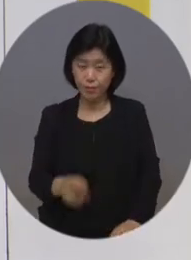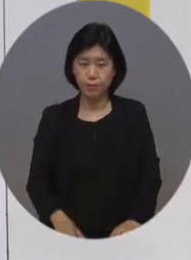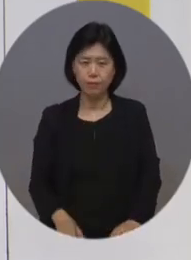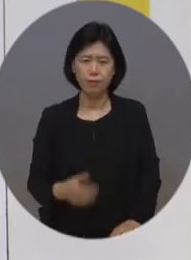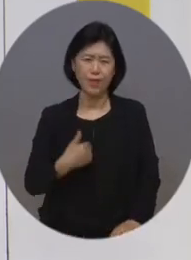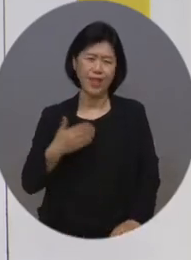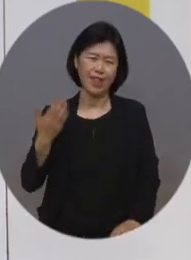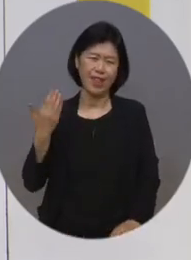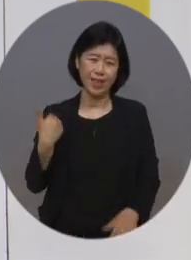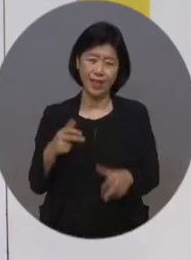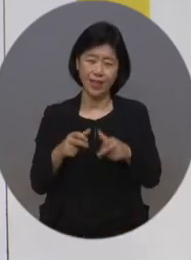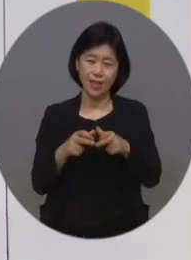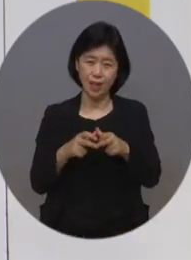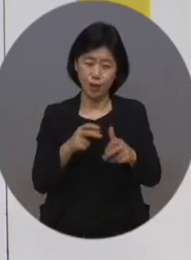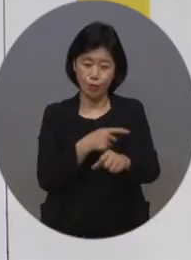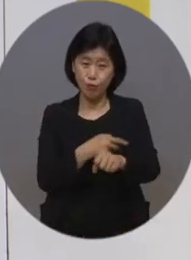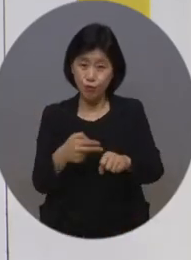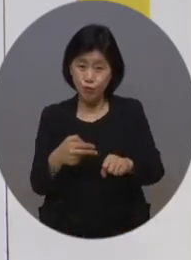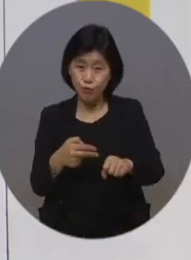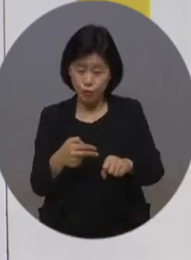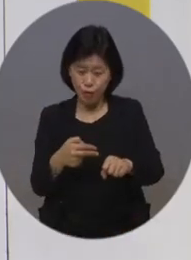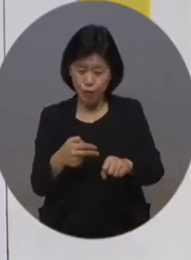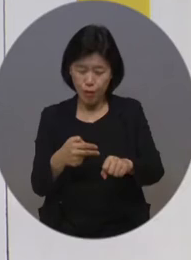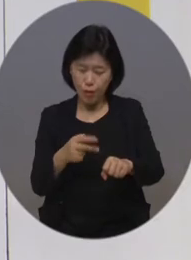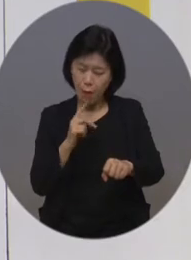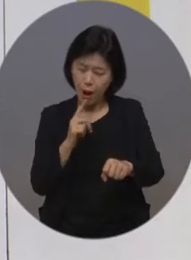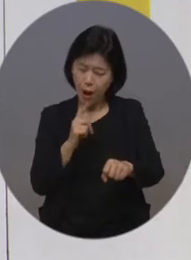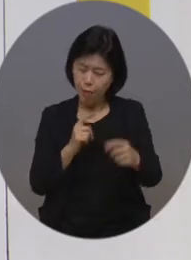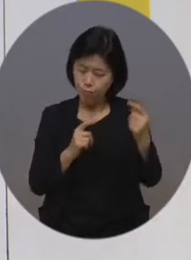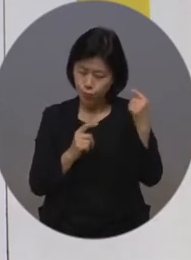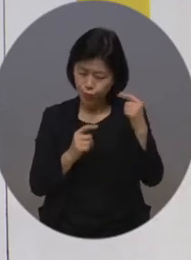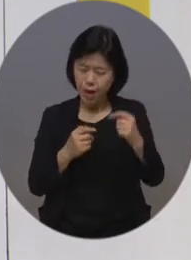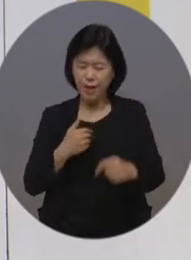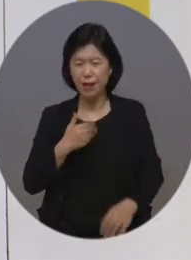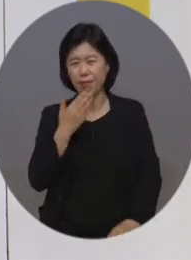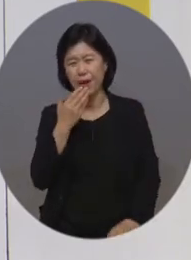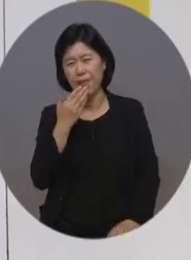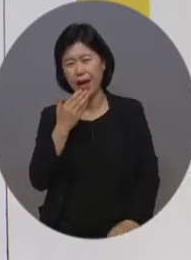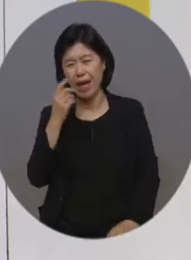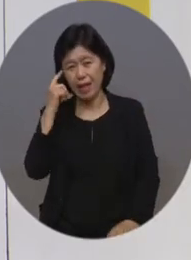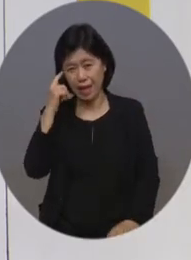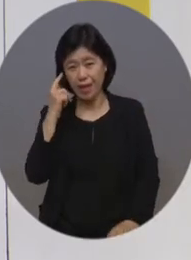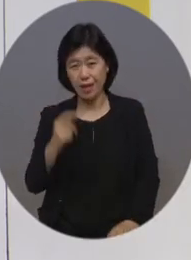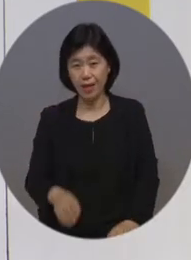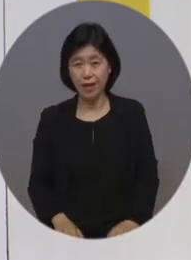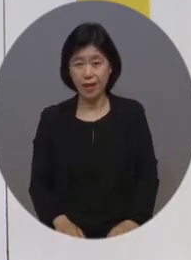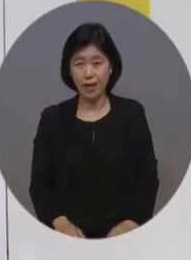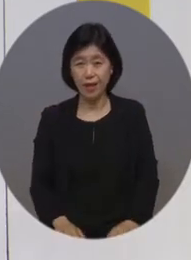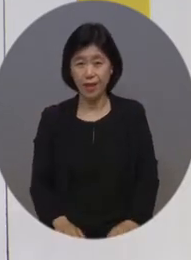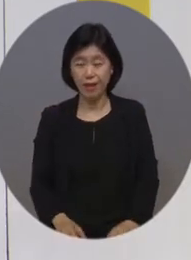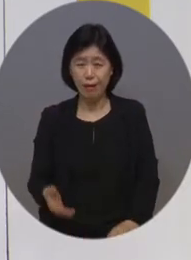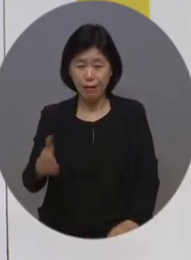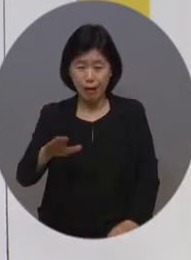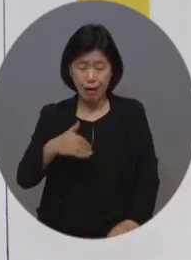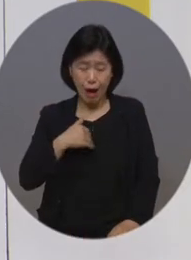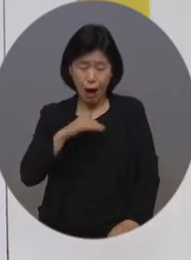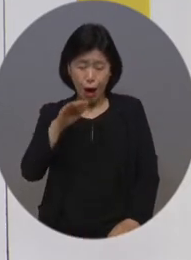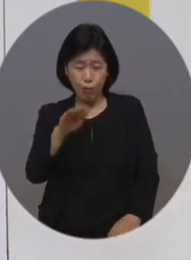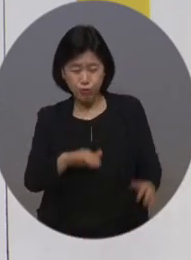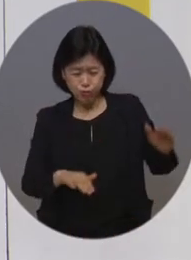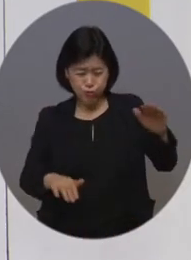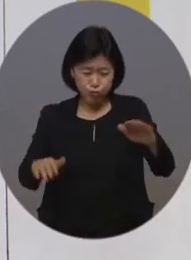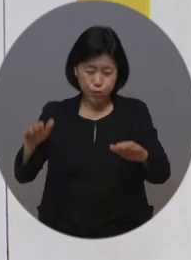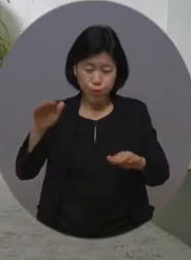솔직히 에 나도 할수 있겠지 만만하게 보고 시작했는데요 예 100m 가 오거든 네 번째 실려 갔습니다 아까